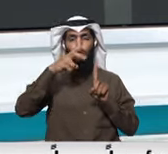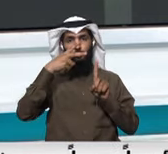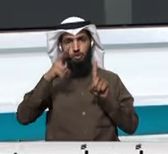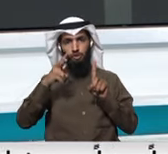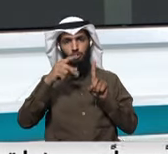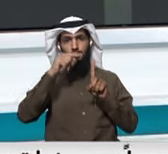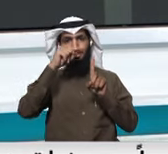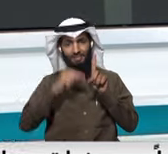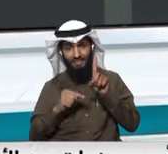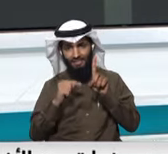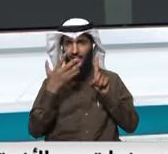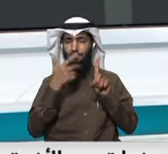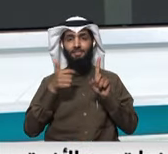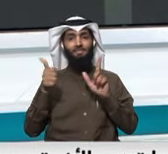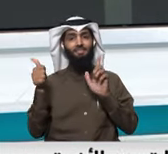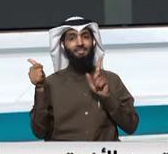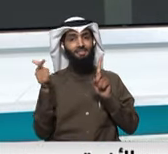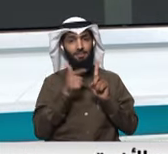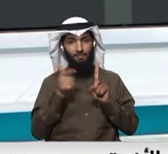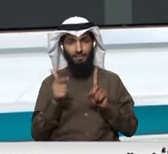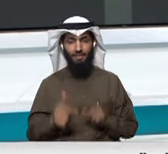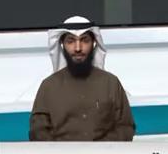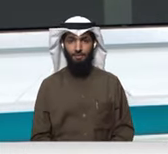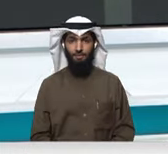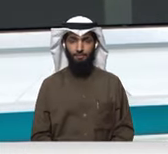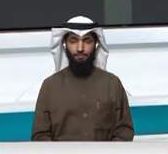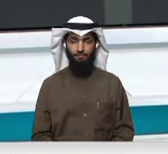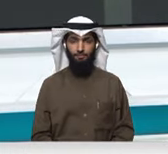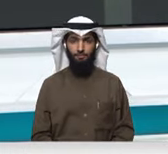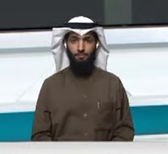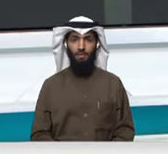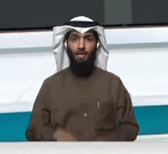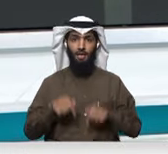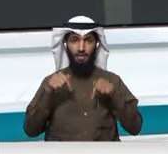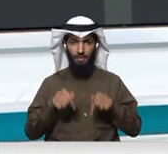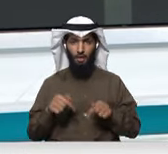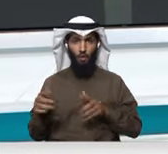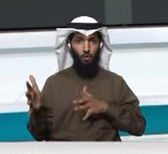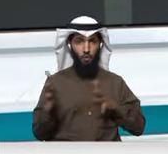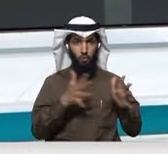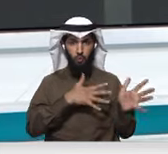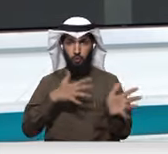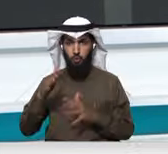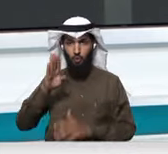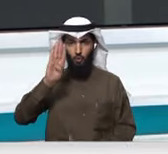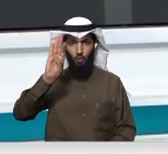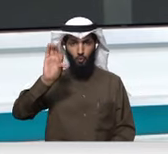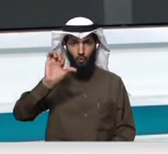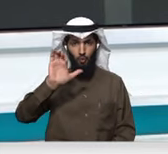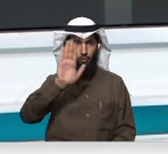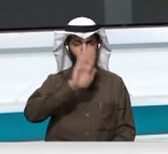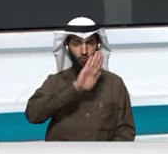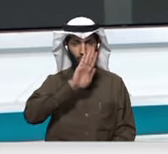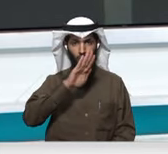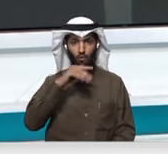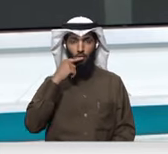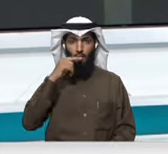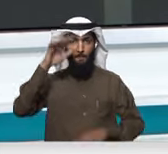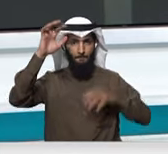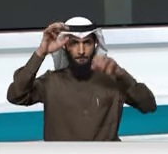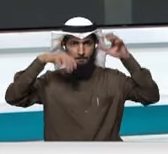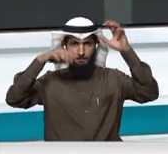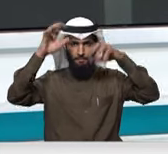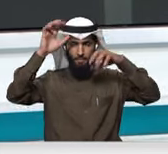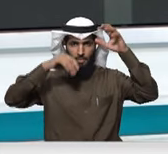غربي خفيف ل معتدل من 10 ل 30 م في الساعه اعزي المشاهدين الهواء كوس اليوم ونشط على فترات فرص الامطار راح تستمر